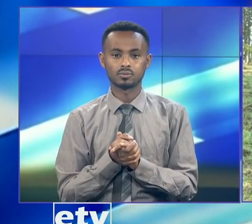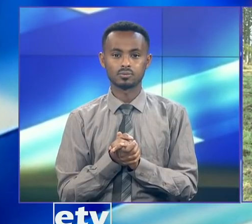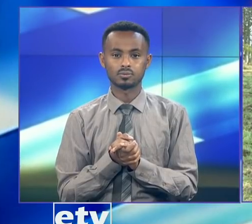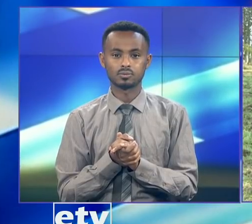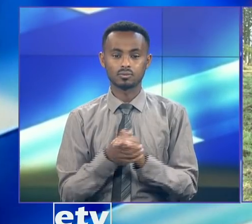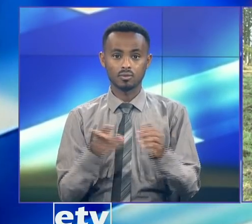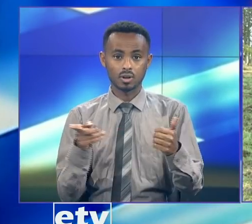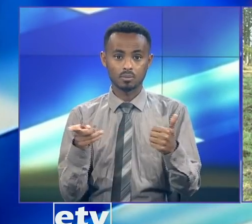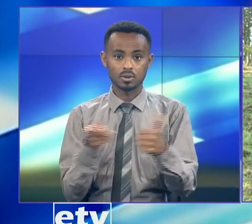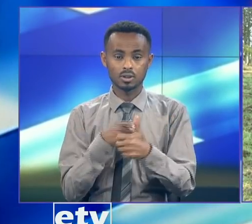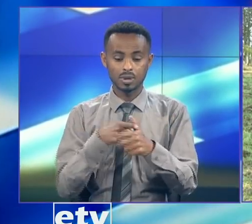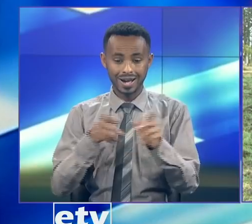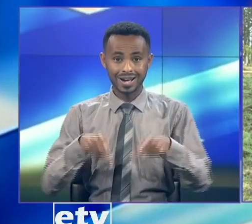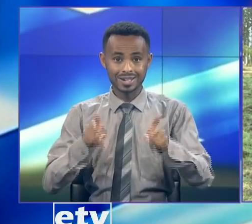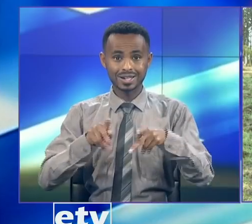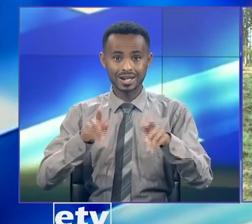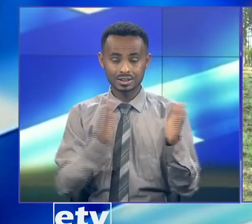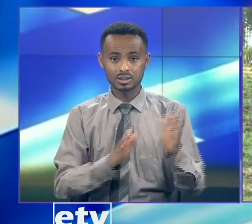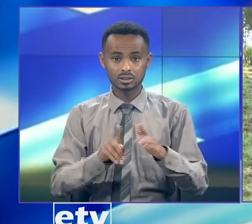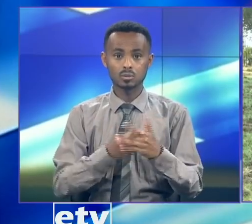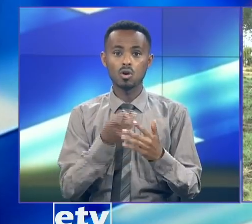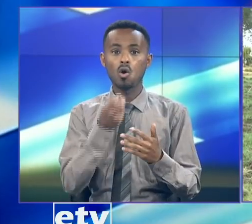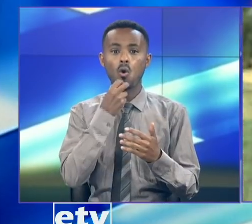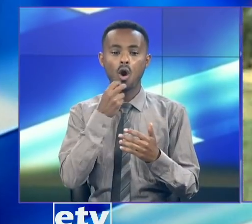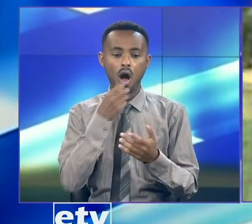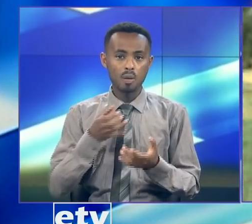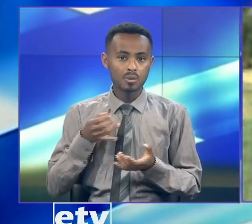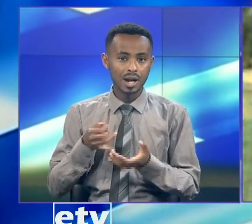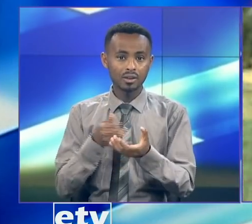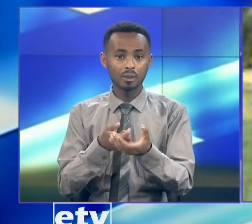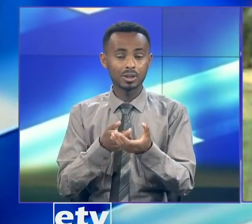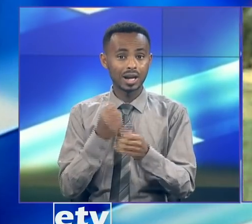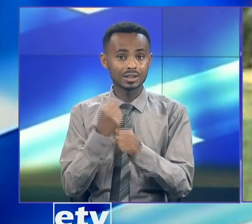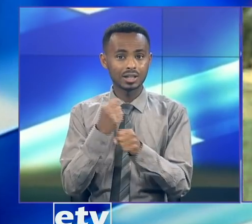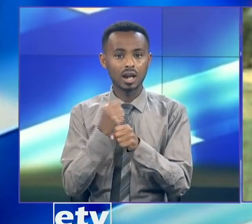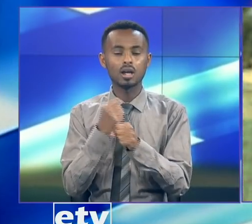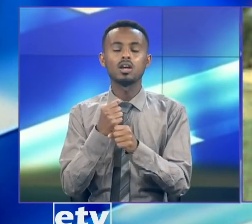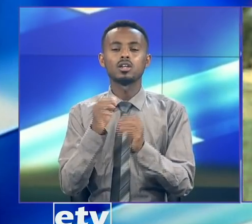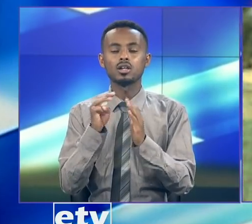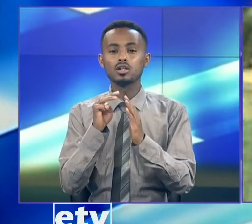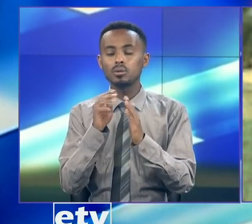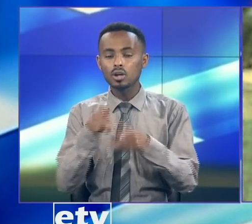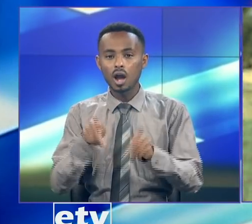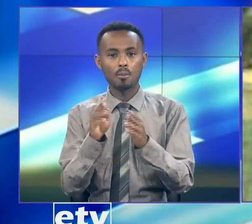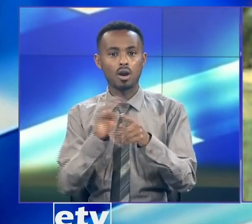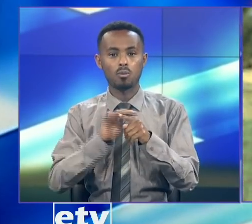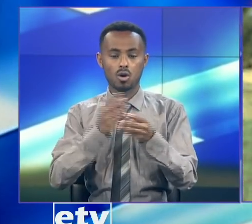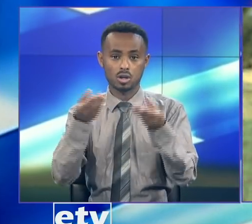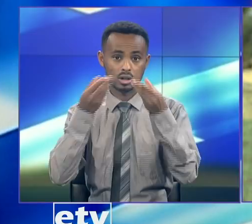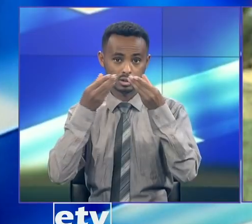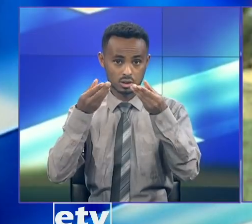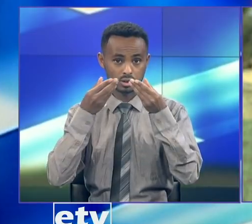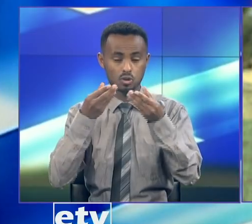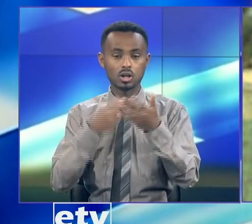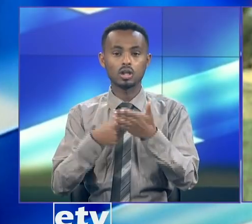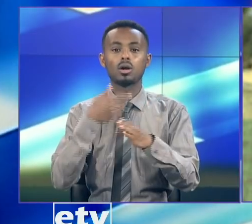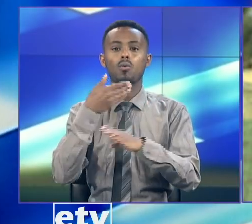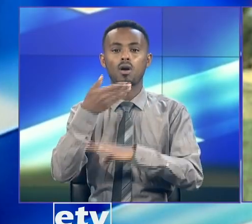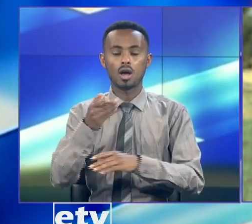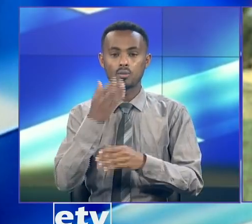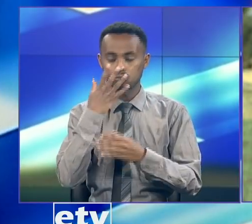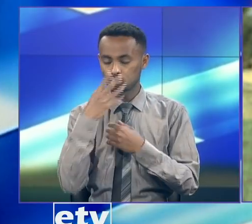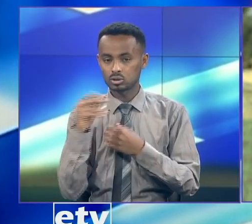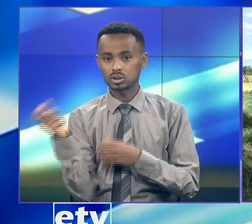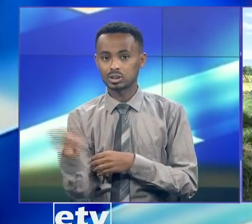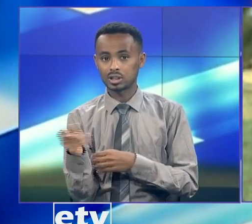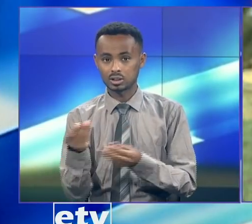ነው። መጀመሪያ ከርሻ ዝግጅት ጀምሮ ውሃ የምናጠጣበትን አሰራር የግብርና ባለሙያዎች አሰለጠኑን። ከዚያም ምርጥ ዘር